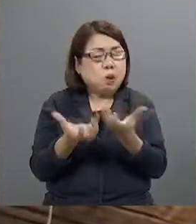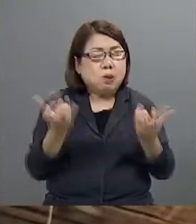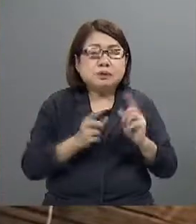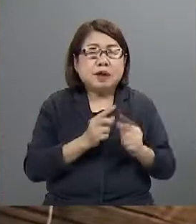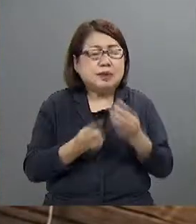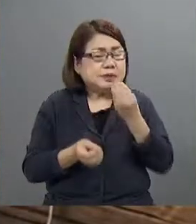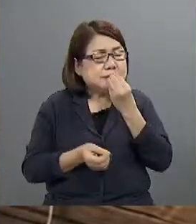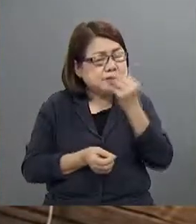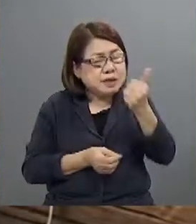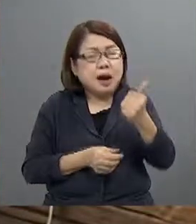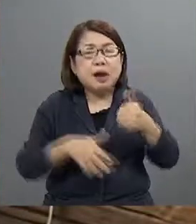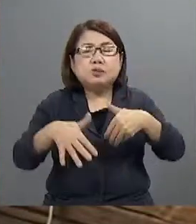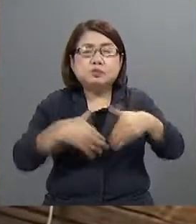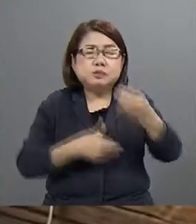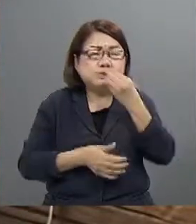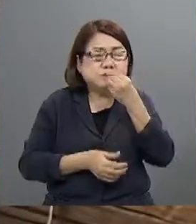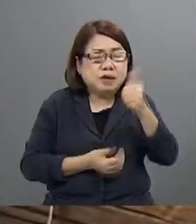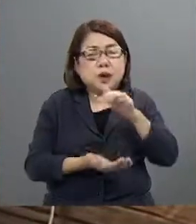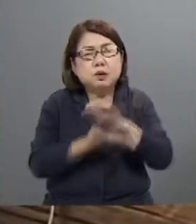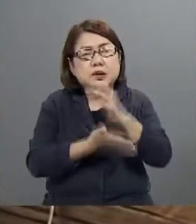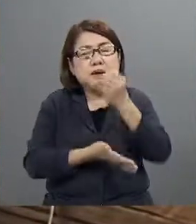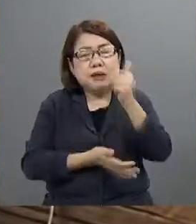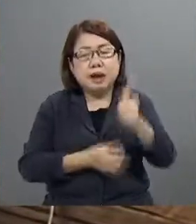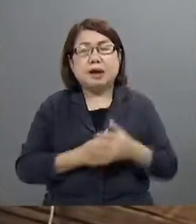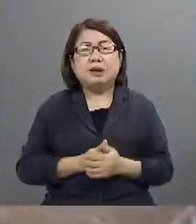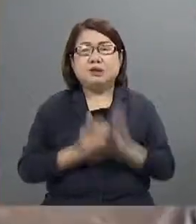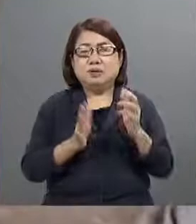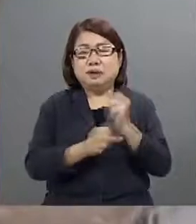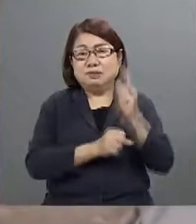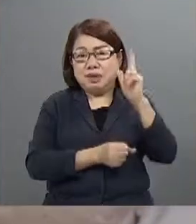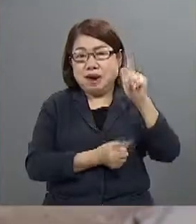ครับ นักข่าวพลเมืองโรงเรียนบ้านแม่เง